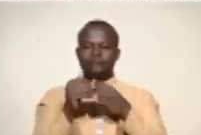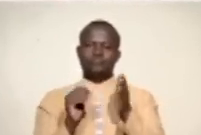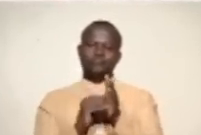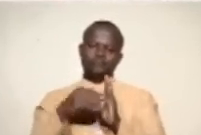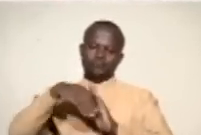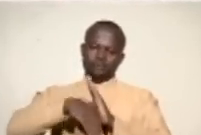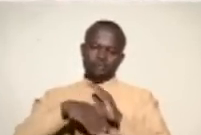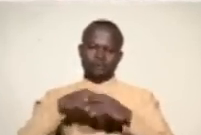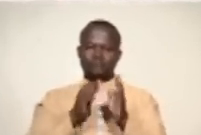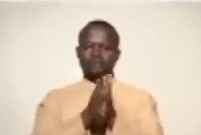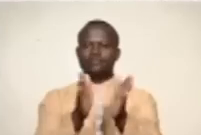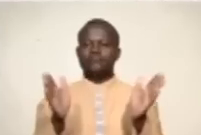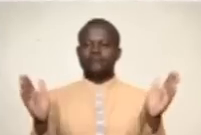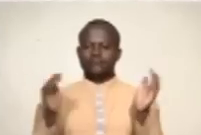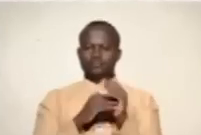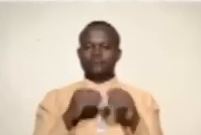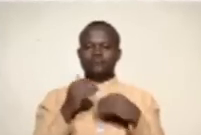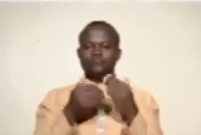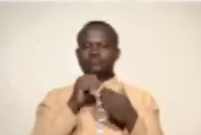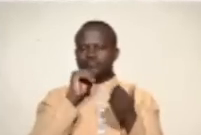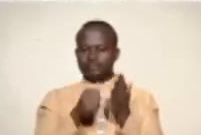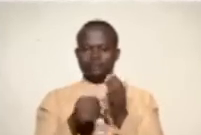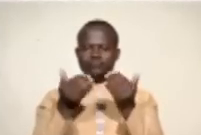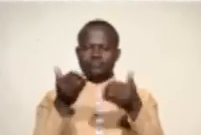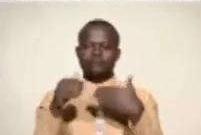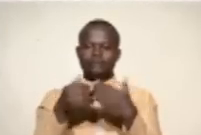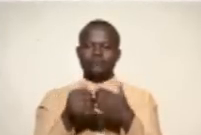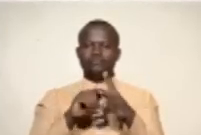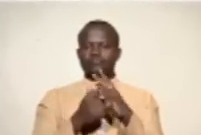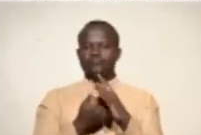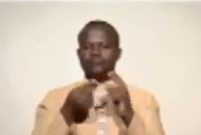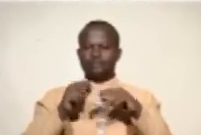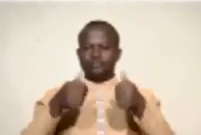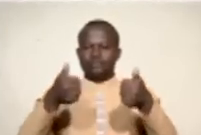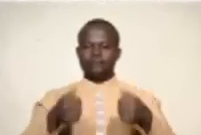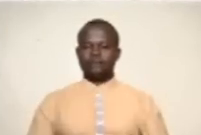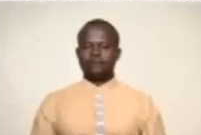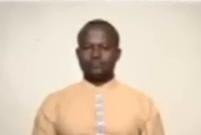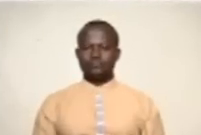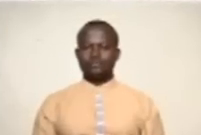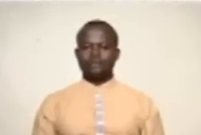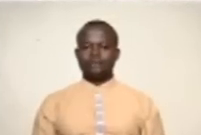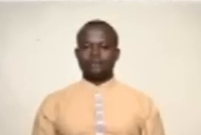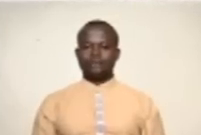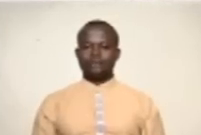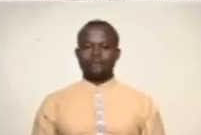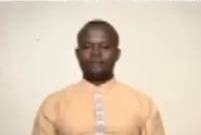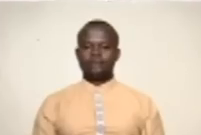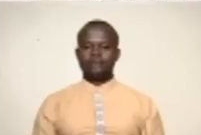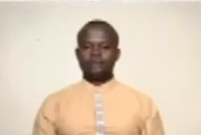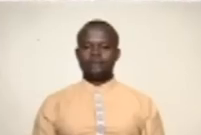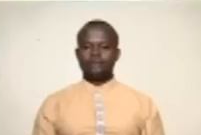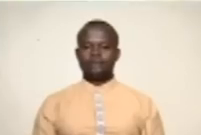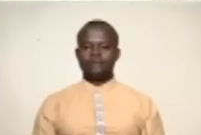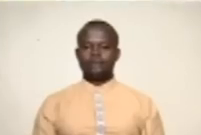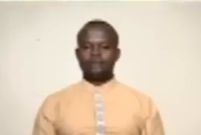inyuma muri rusange. Ariko nta kibazo gihari, byatangiye kugenda neza. No problem. And